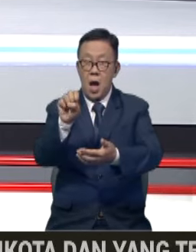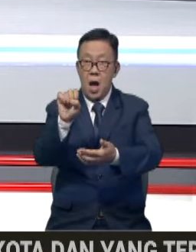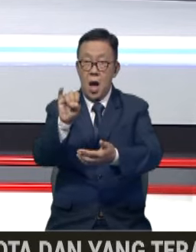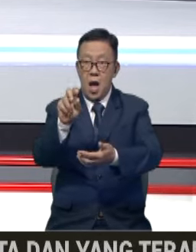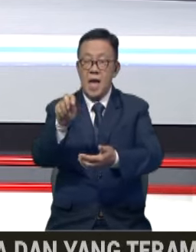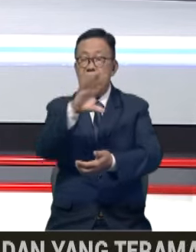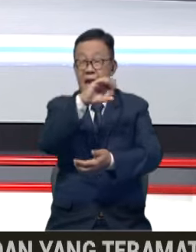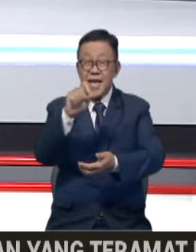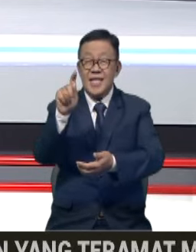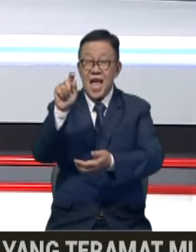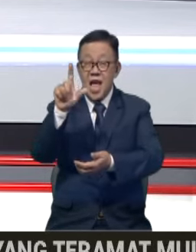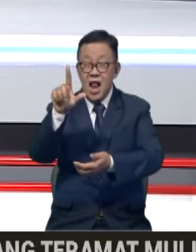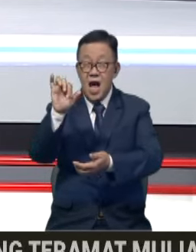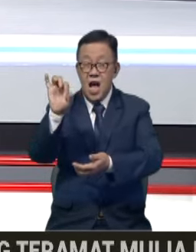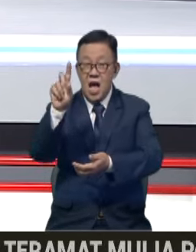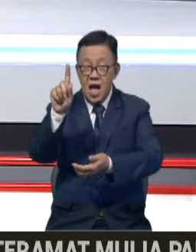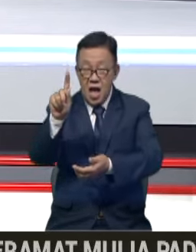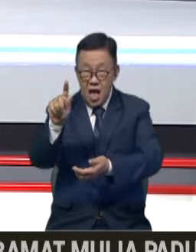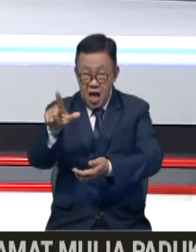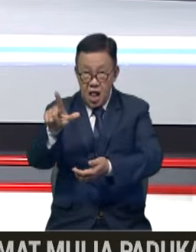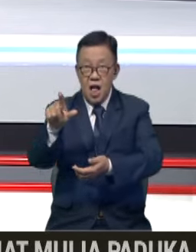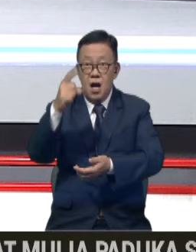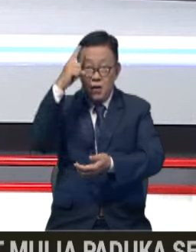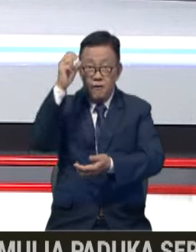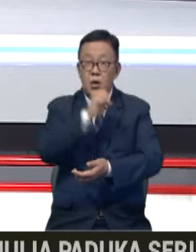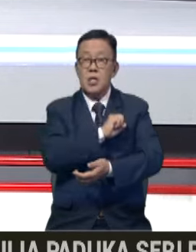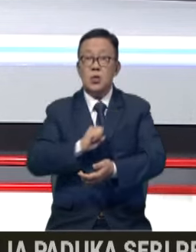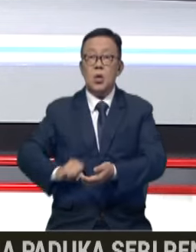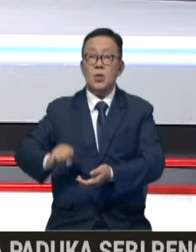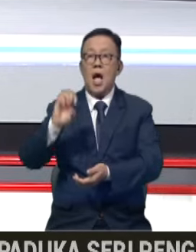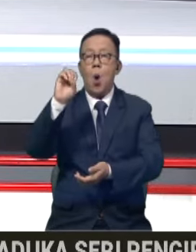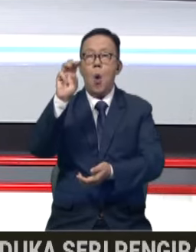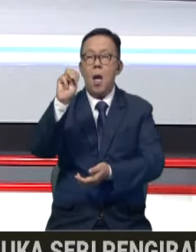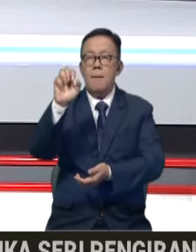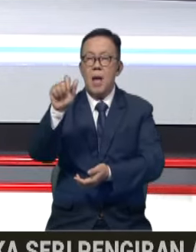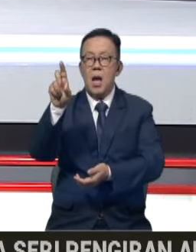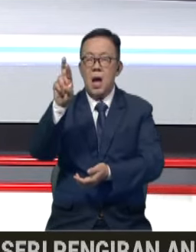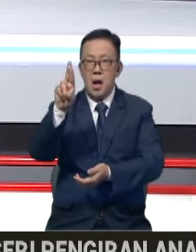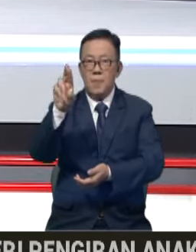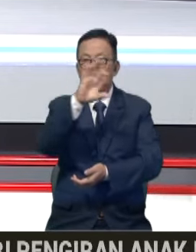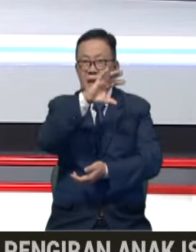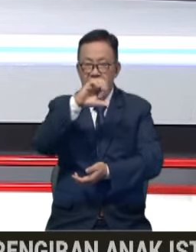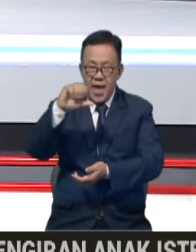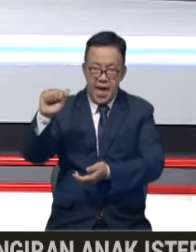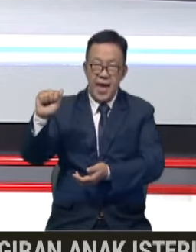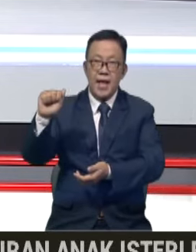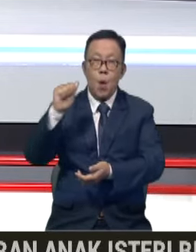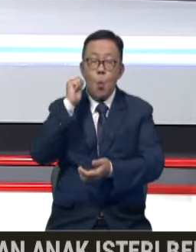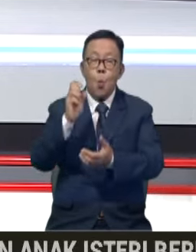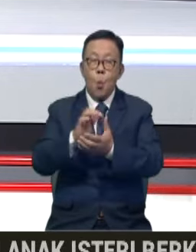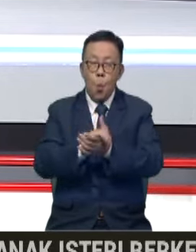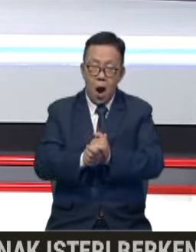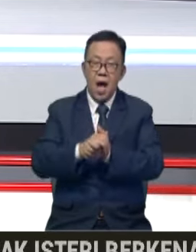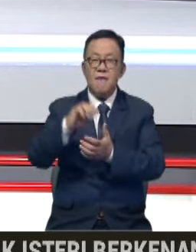dan tahlil bagi almarhum Sultan Haji Omar Ali Saifuddin Sa'dul Khairi Waddin, almarhumah Duli Raja Isteri Pengiran Nak Damit